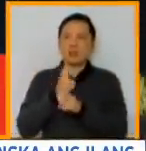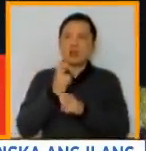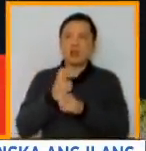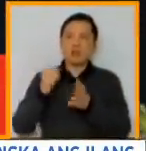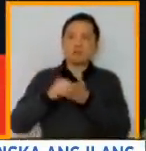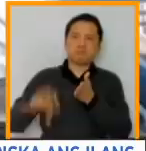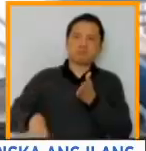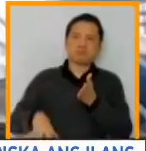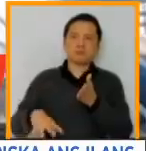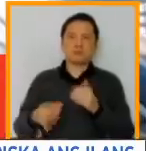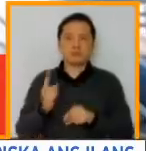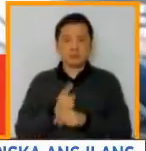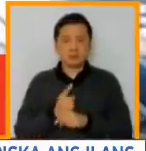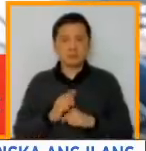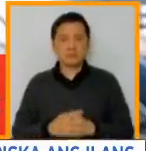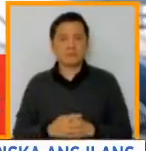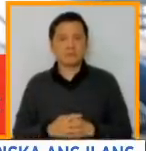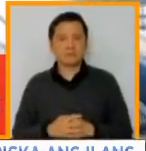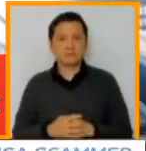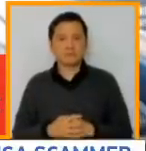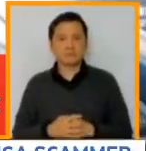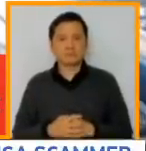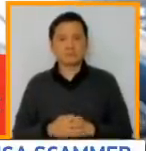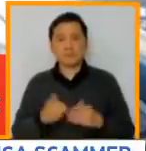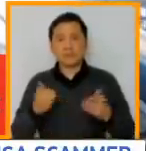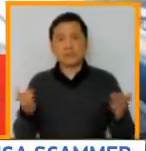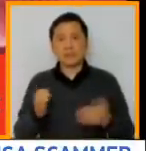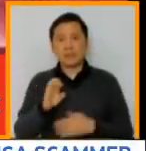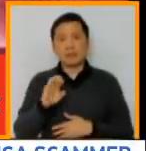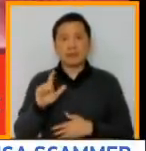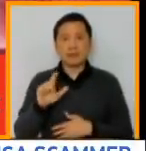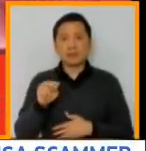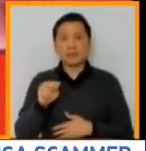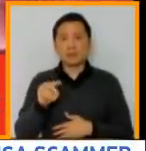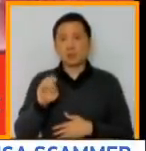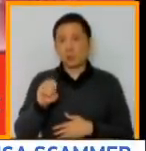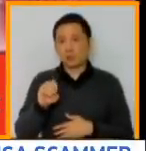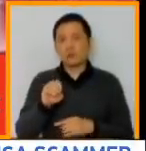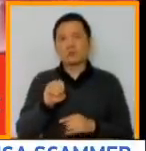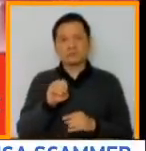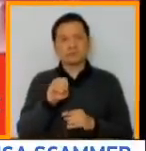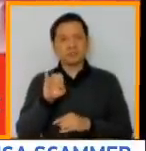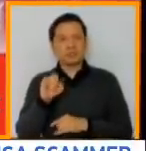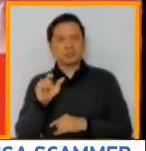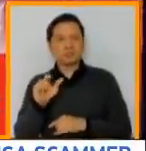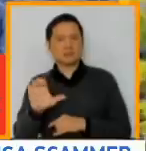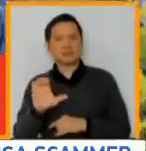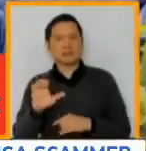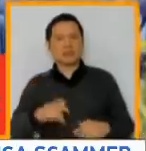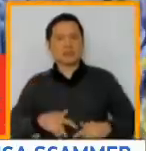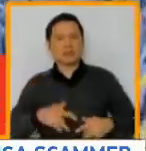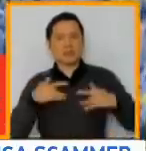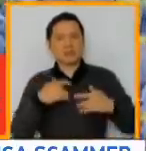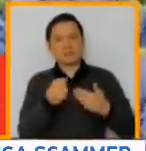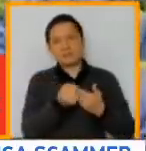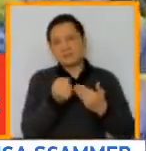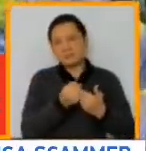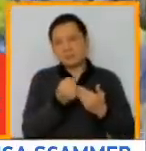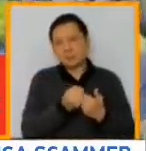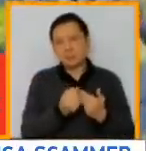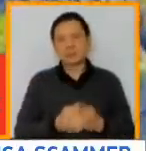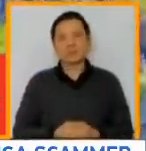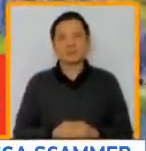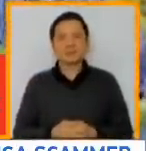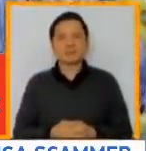Dito sa El Nido, namuhay ng simple si John Lloyd, malayo sa glamorosong mundo ng showbiz. Bakit ito napili mong